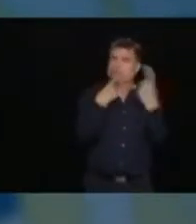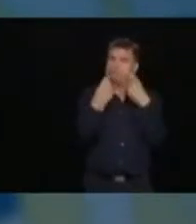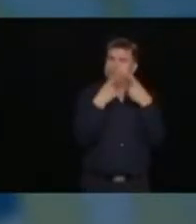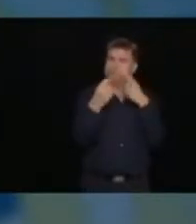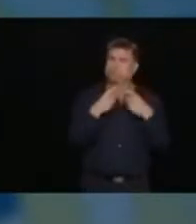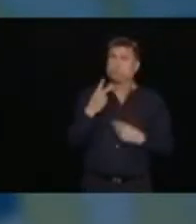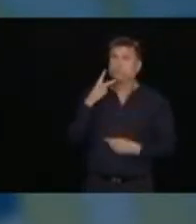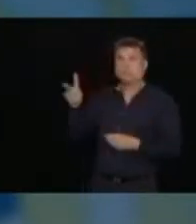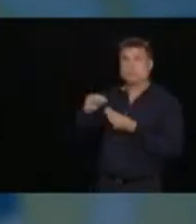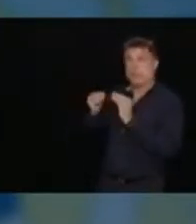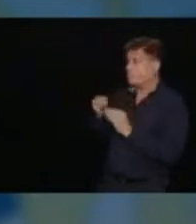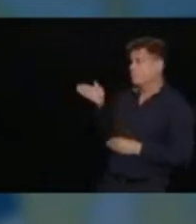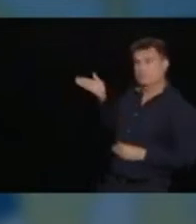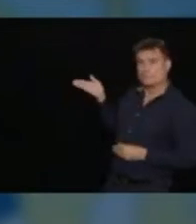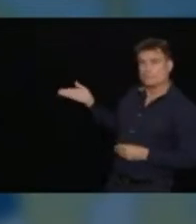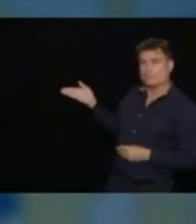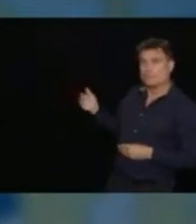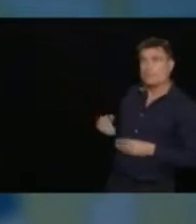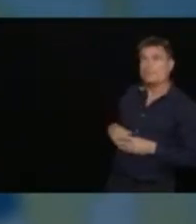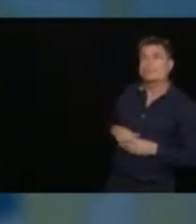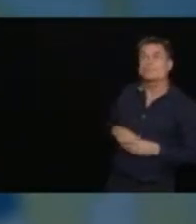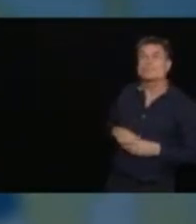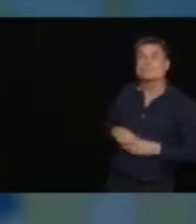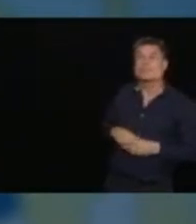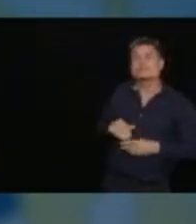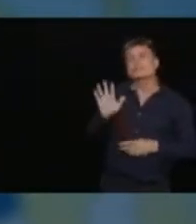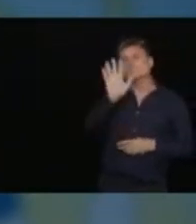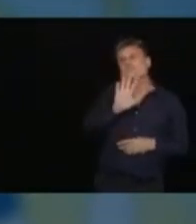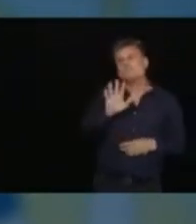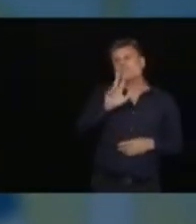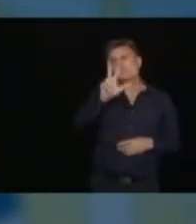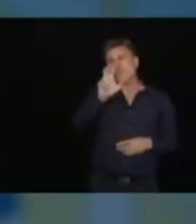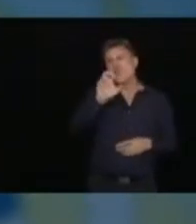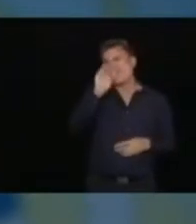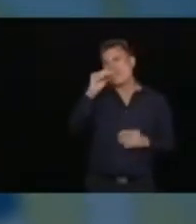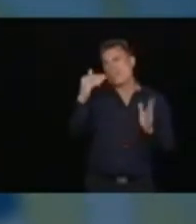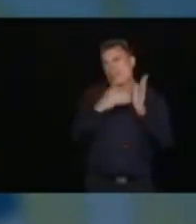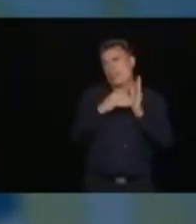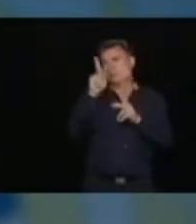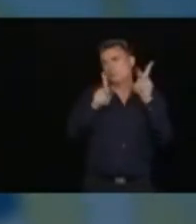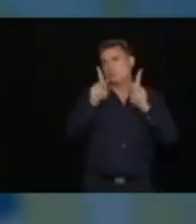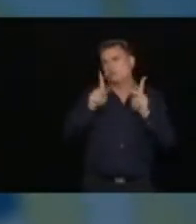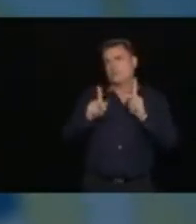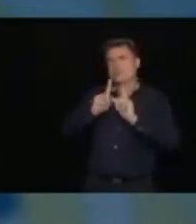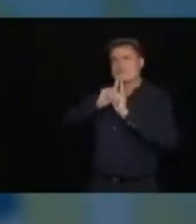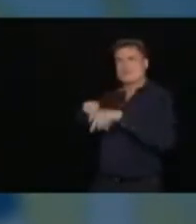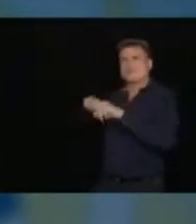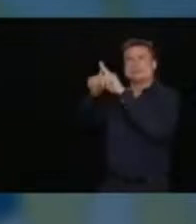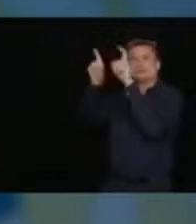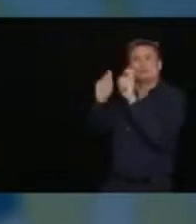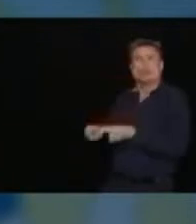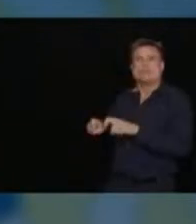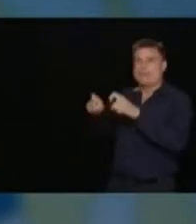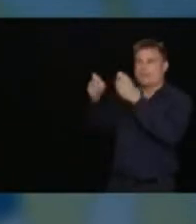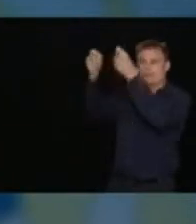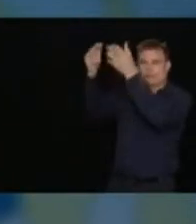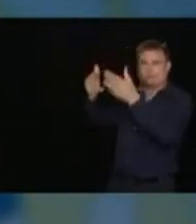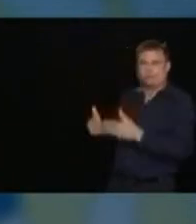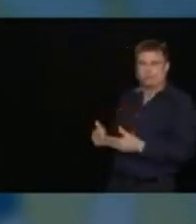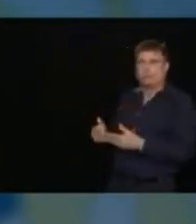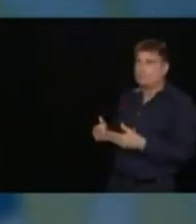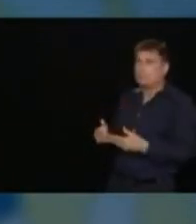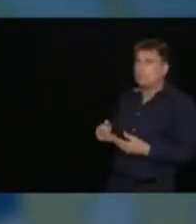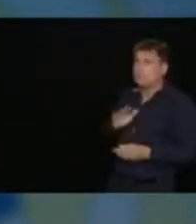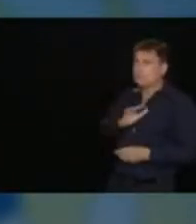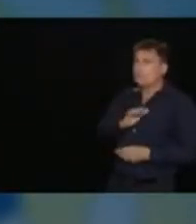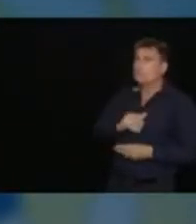啊，28%、25%啊，大家看到了吗？飞沙卫生局是25%不是最高，